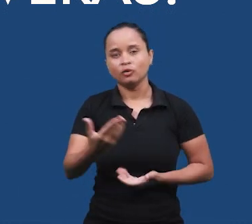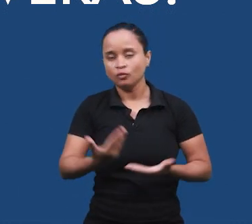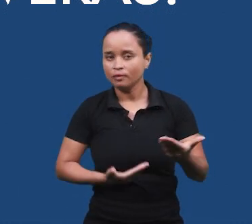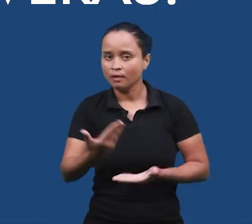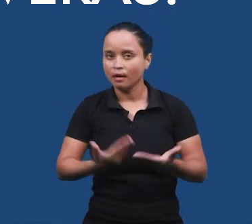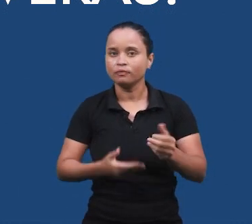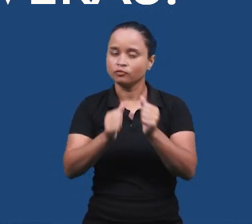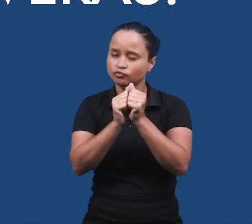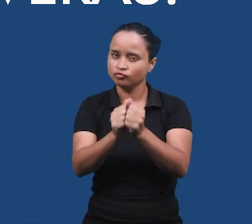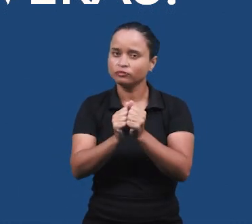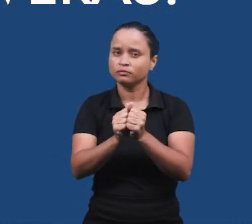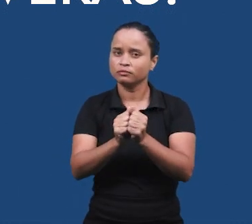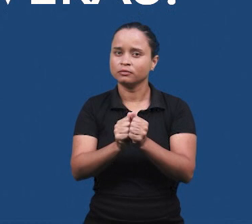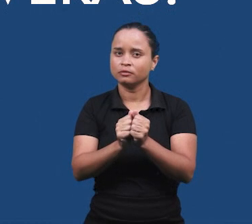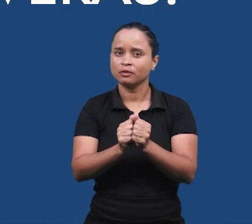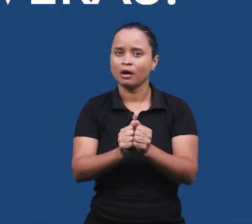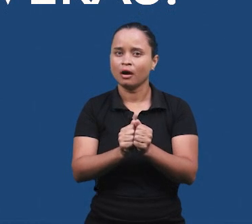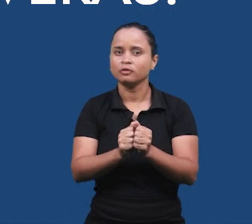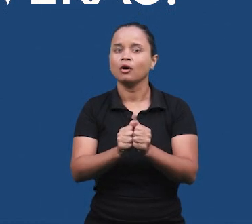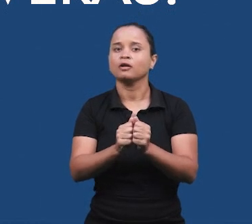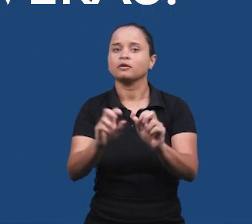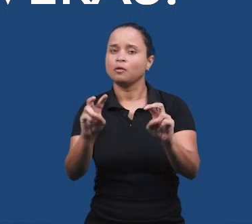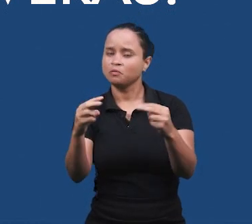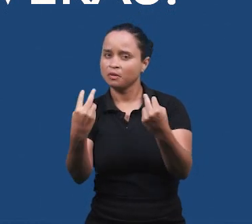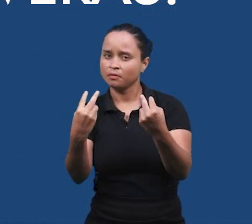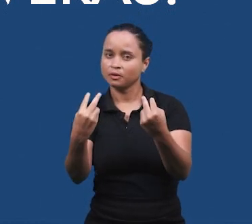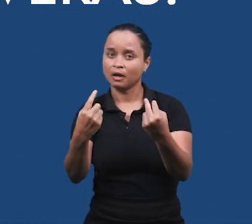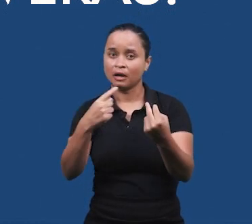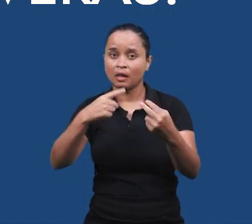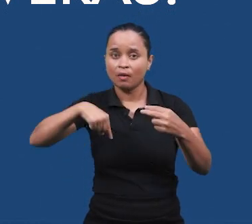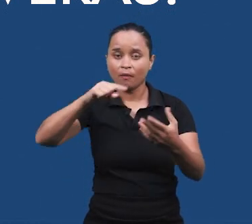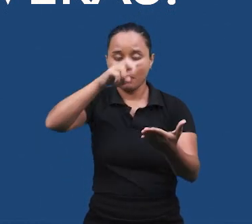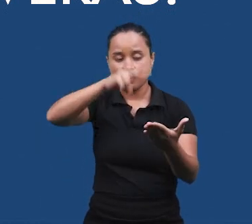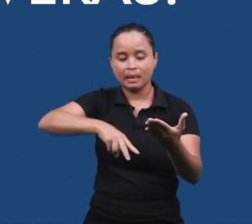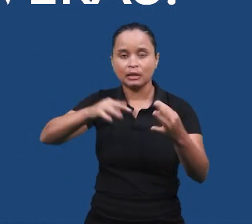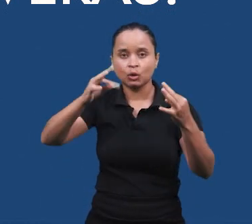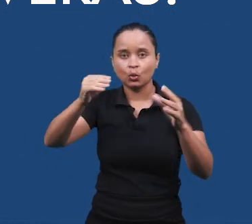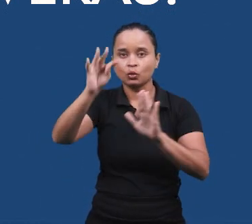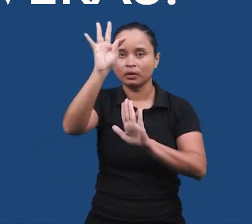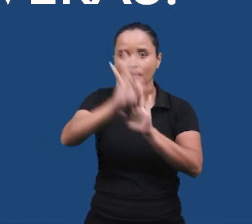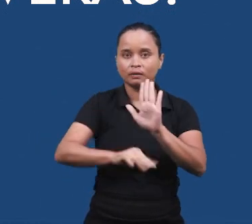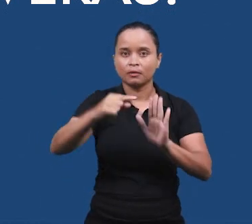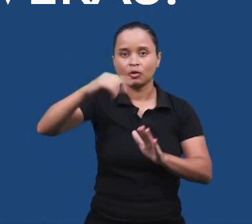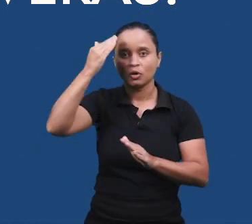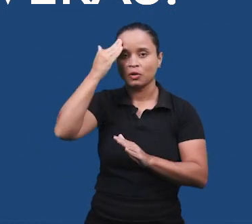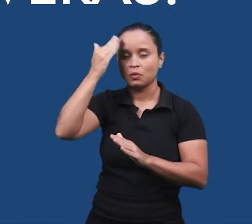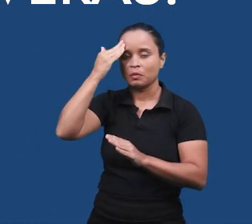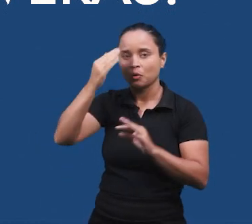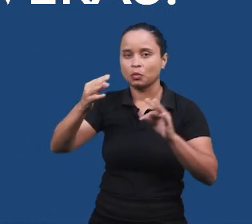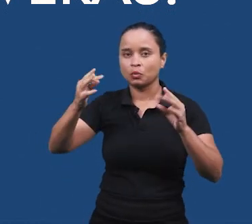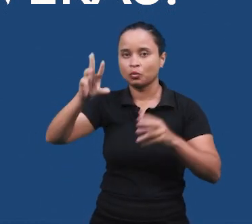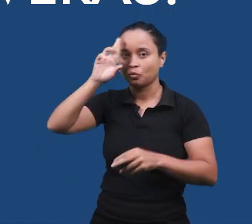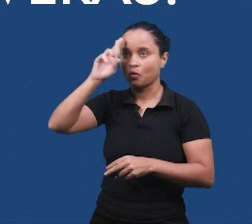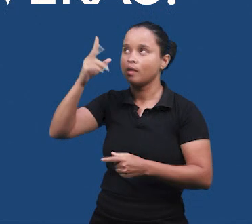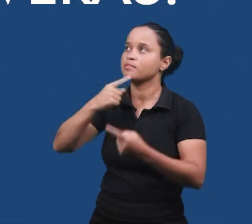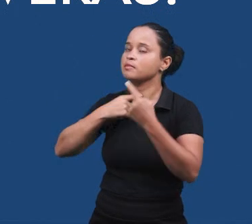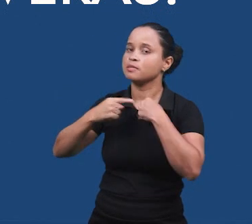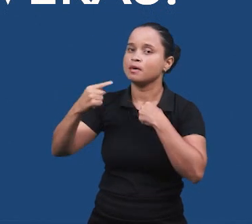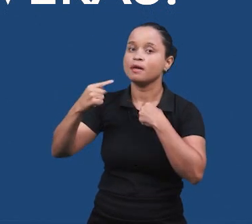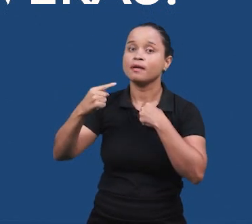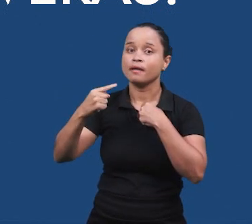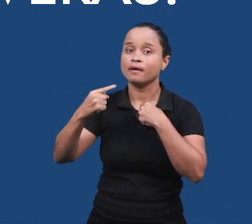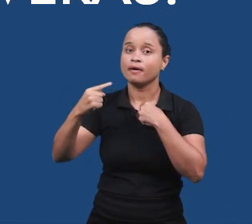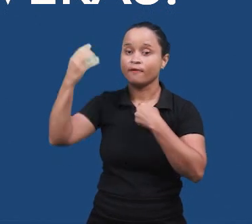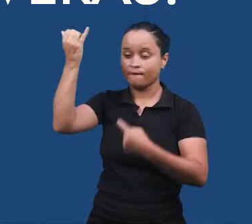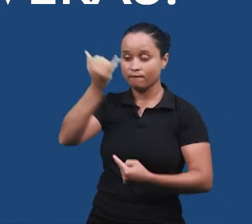frères, ceux qui sont avec nous, vont accompagner la lecture de la parole. On va lire tout le texte pour la meilleure compréhension de ce que